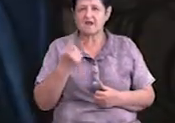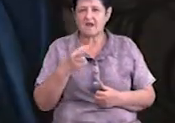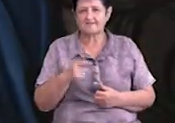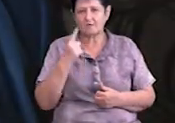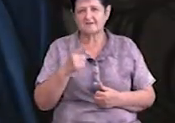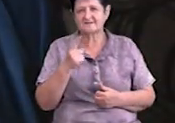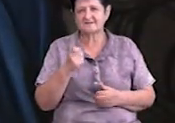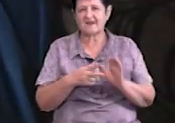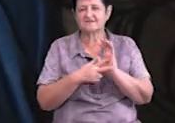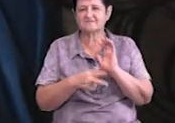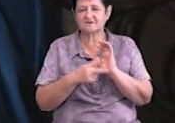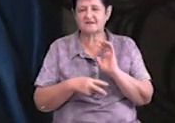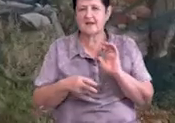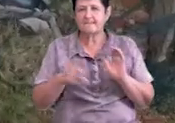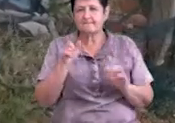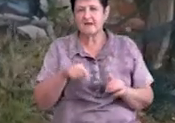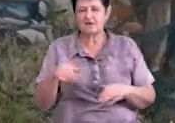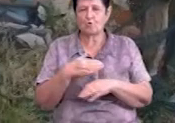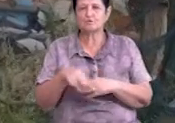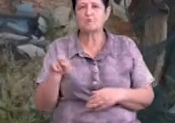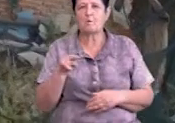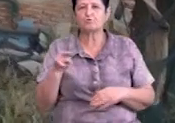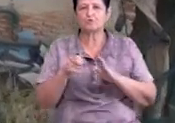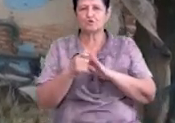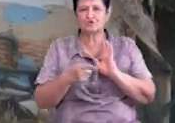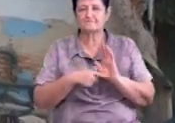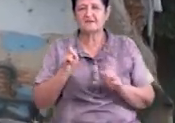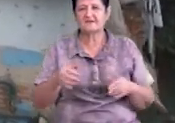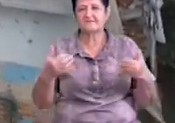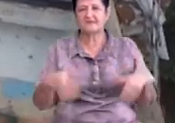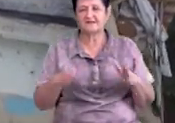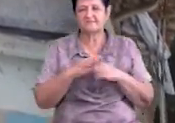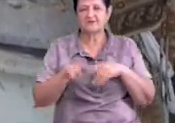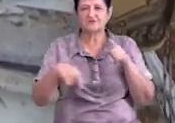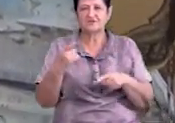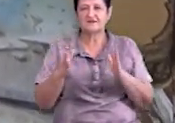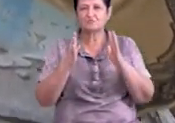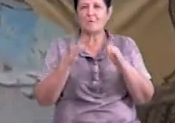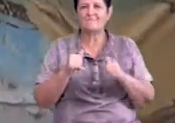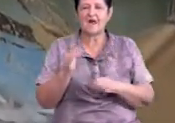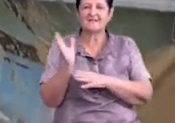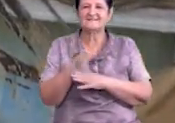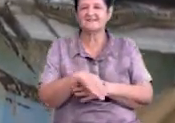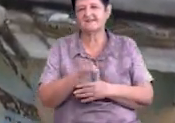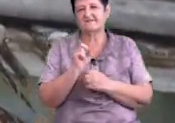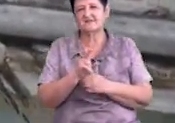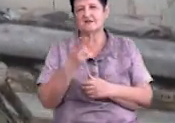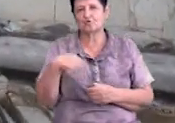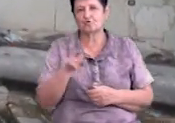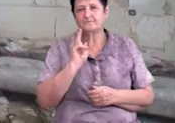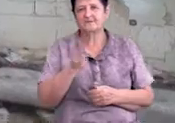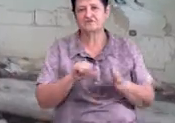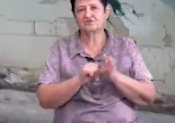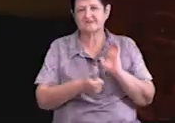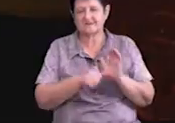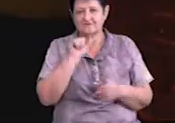180 мешканців будинку на вулиці Попудренка, 16, які втратили дім через обвал стіни гуртожитку 12 грудня